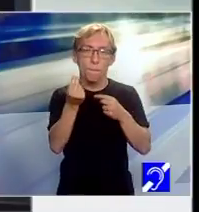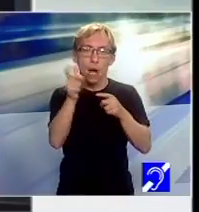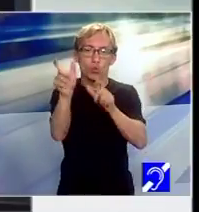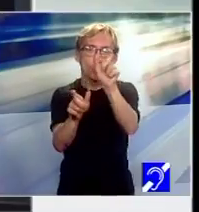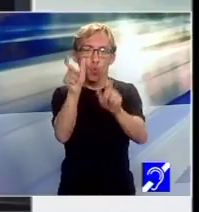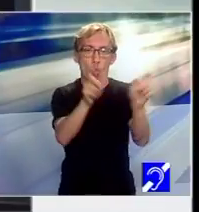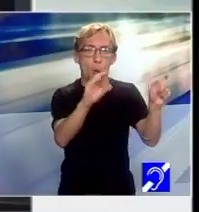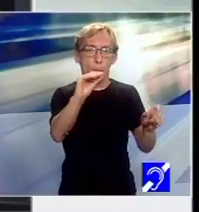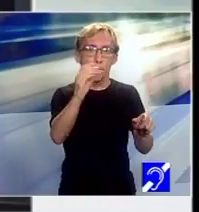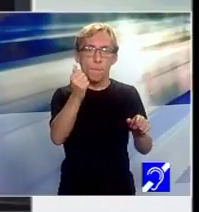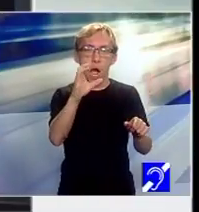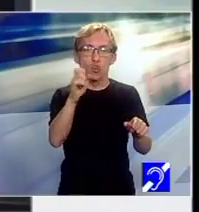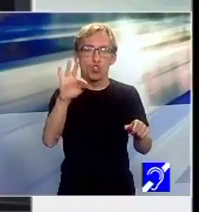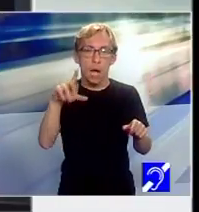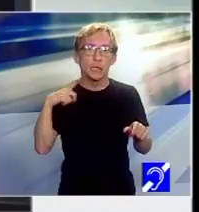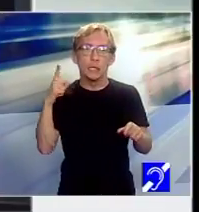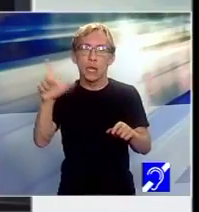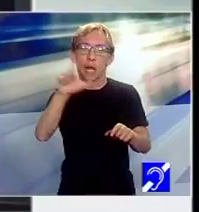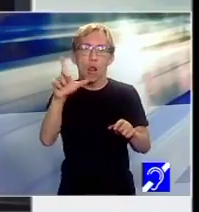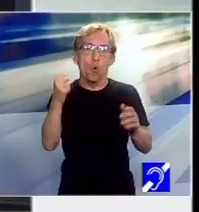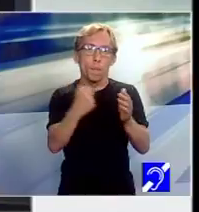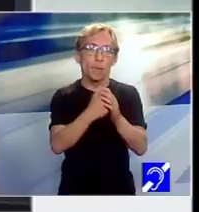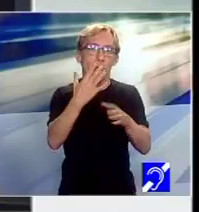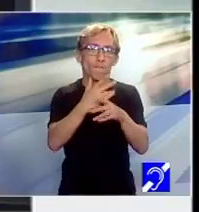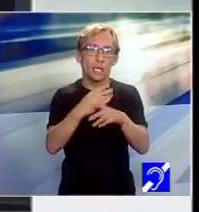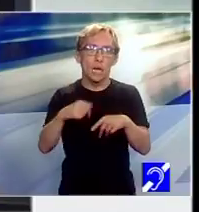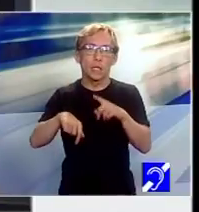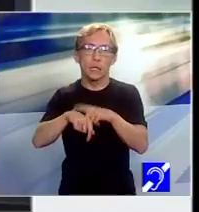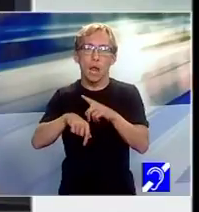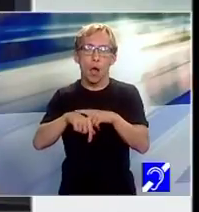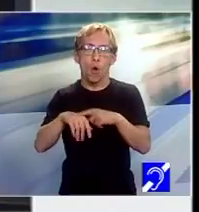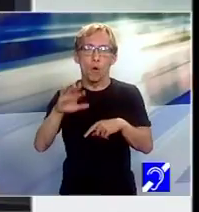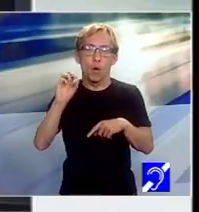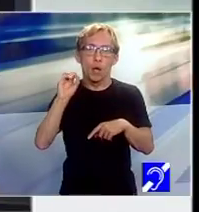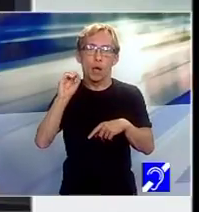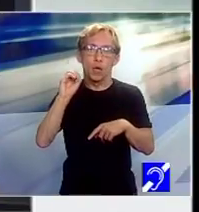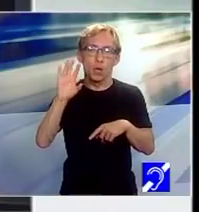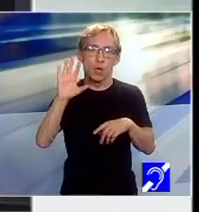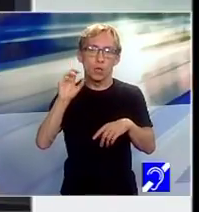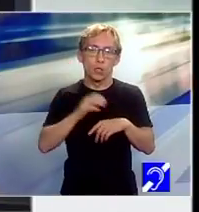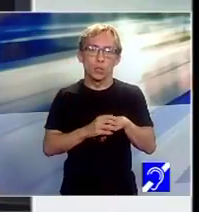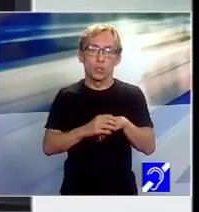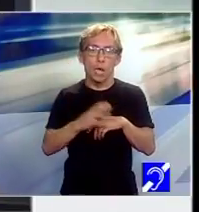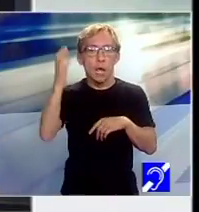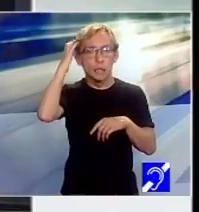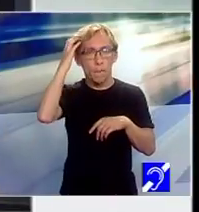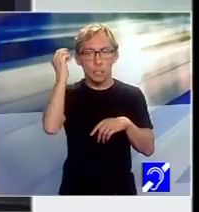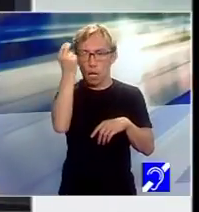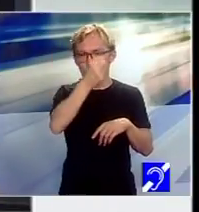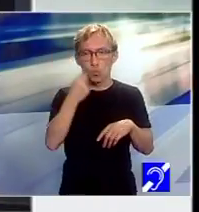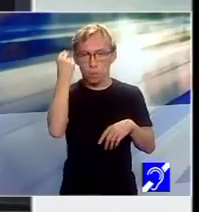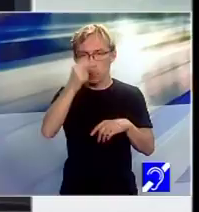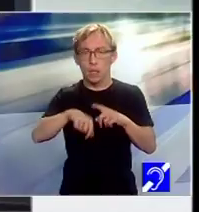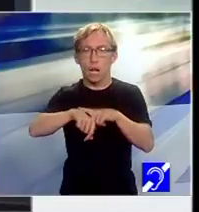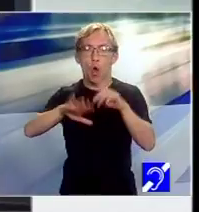în spital. Este de luni până vineri, de la ora 15 la ora 20. Și sâmbăta și duminică de la ora 10